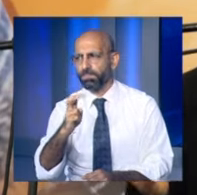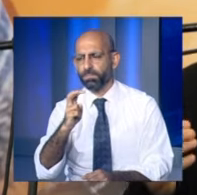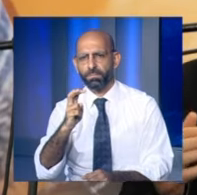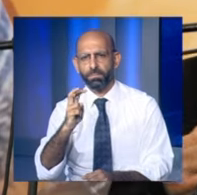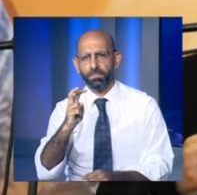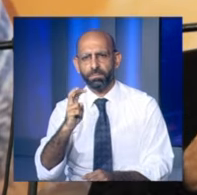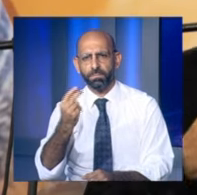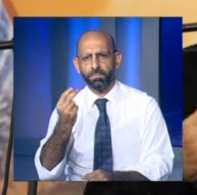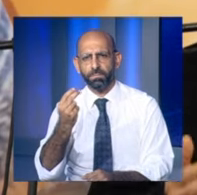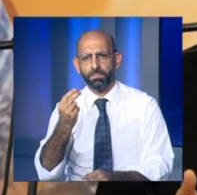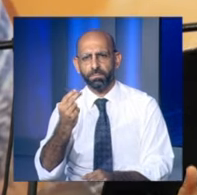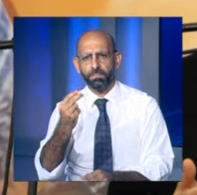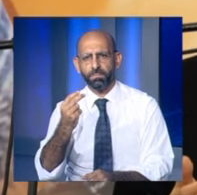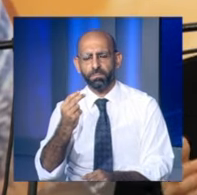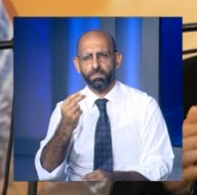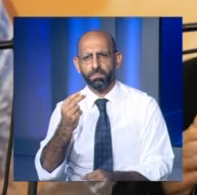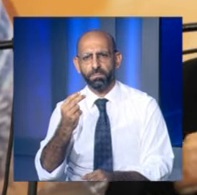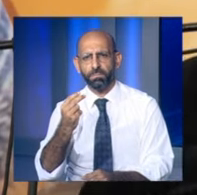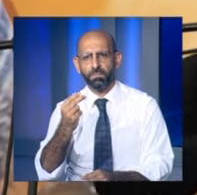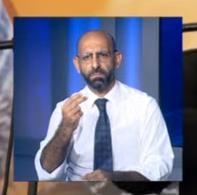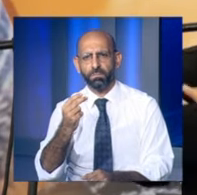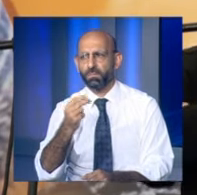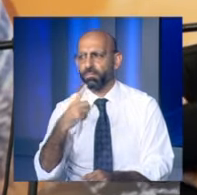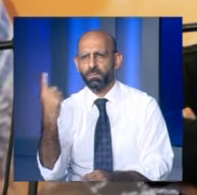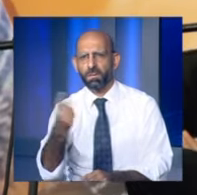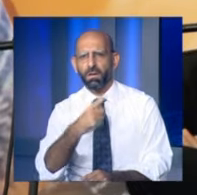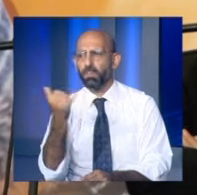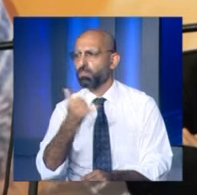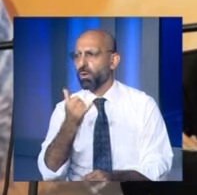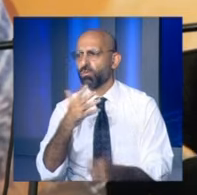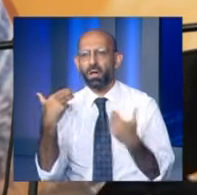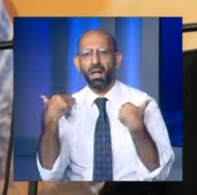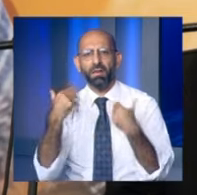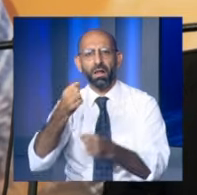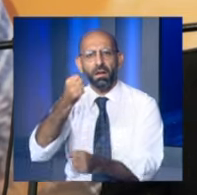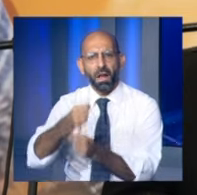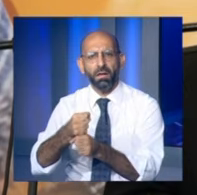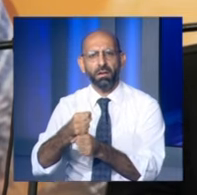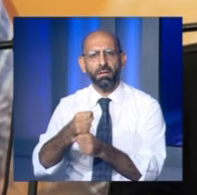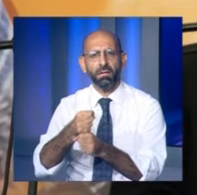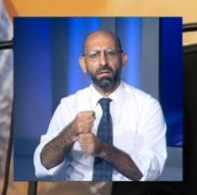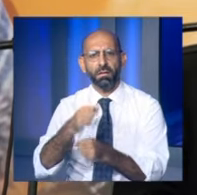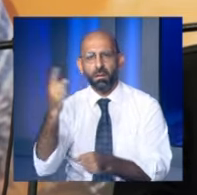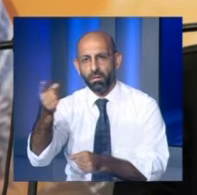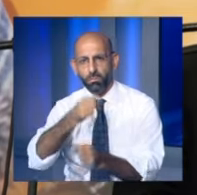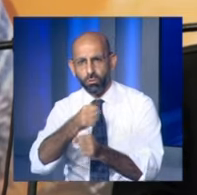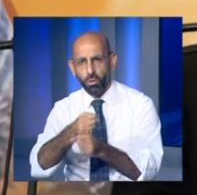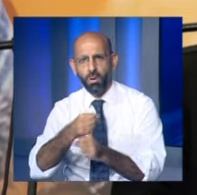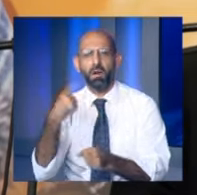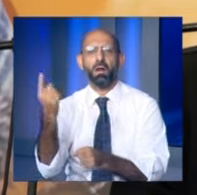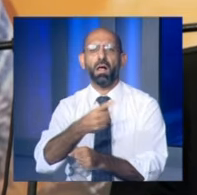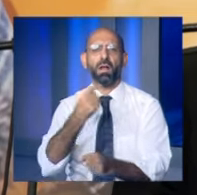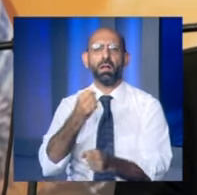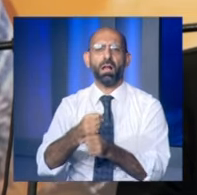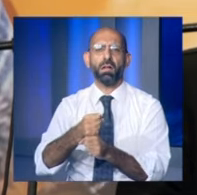ولسنا منتظرون بسلبية يعني منتظرين ومكتفين، نحن منتظرون